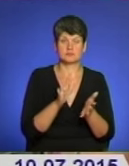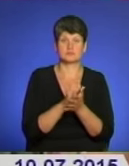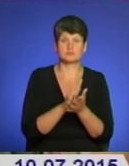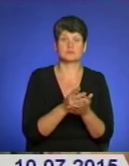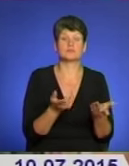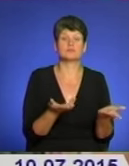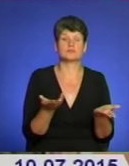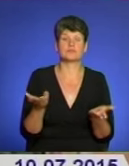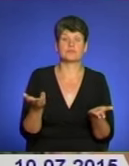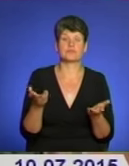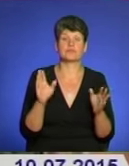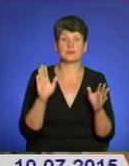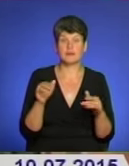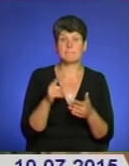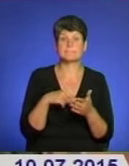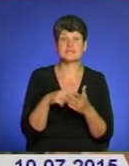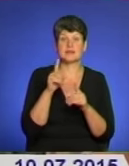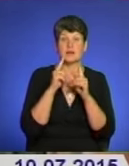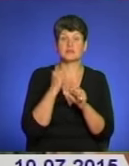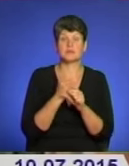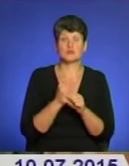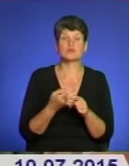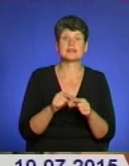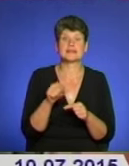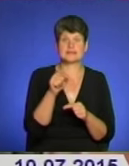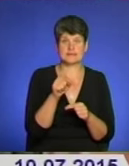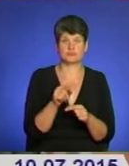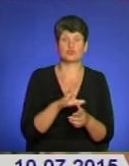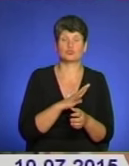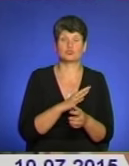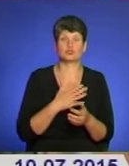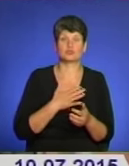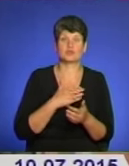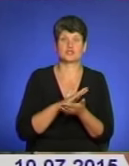все, ну що, нехай міська рада працює над цим, щоб була в нас, наприклад, чистота.